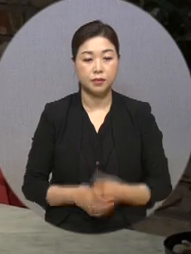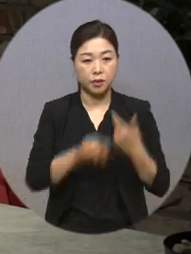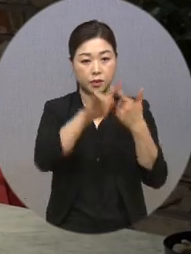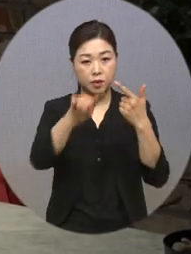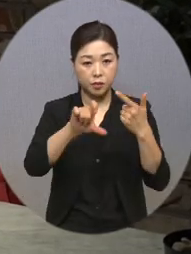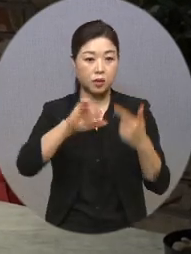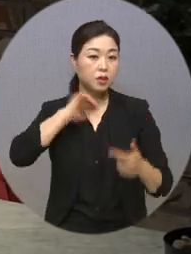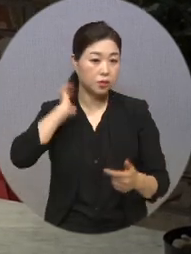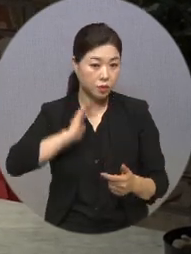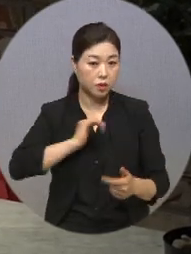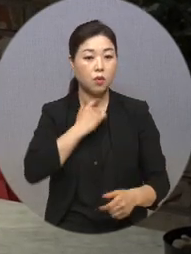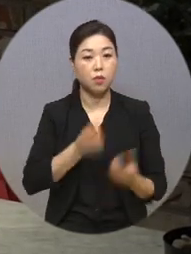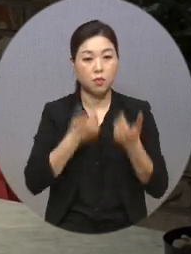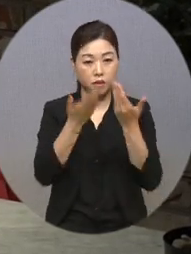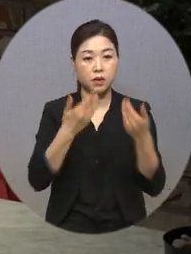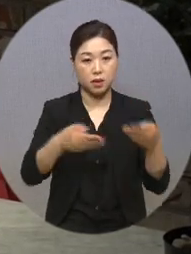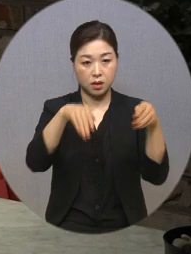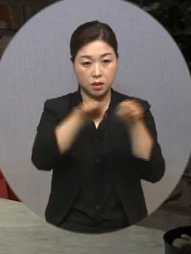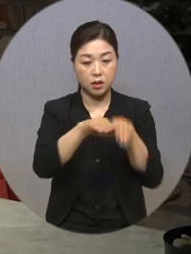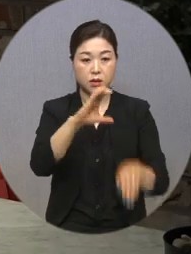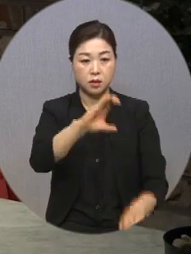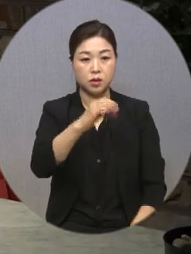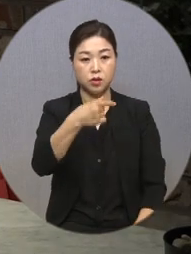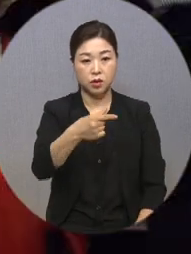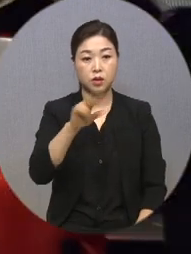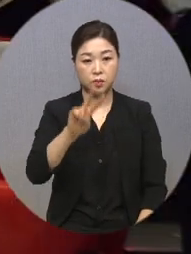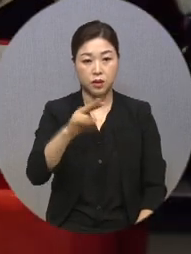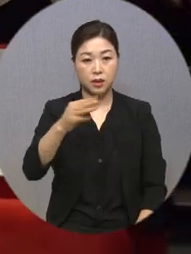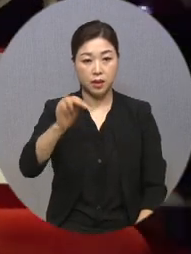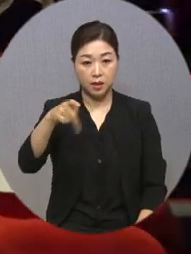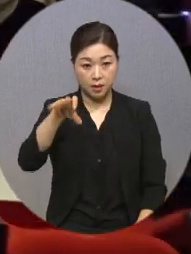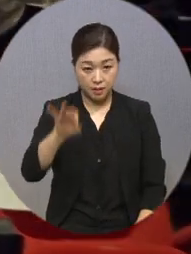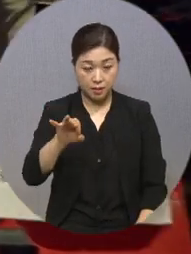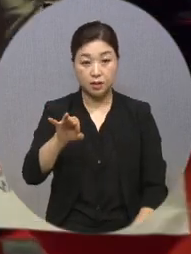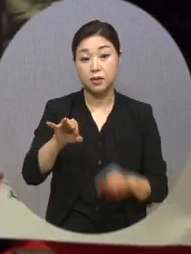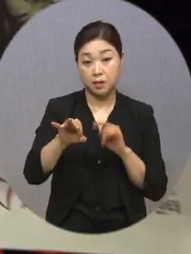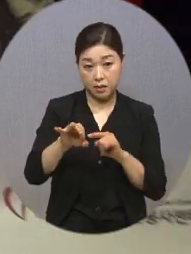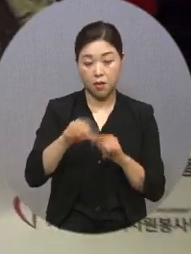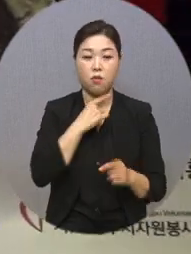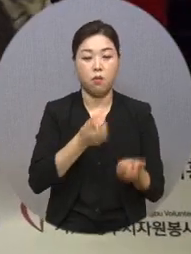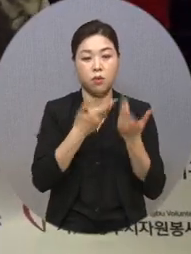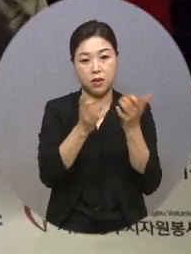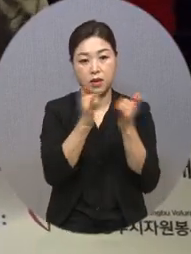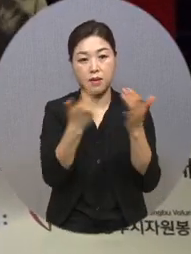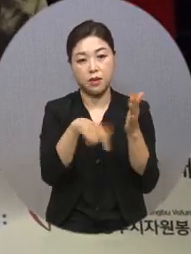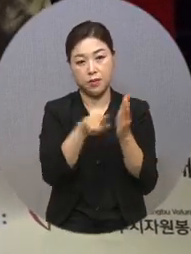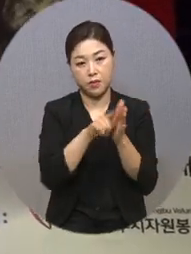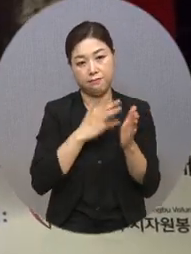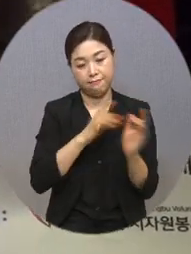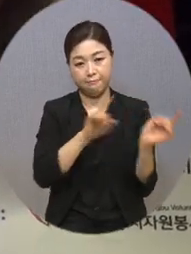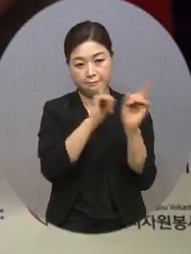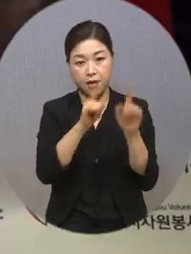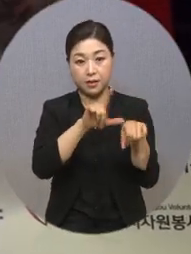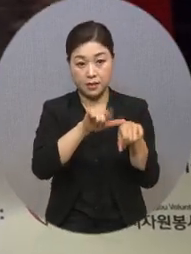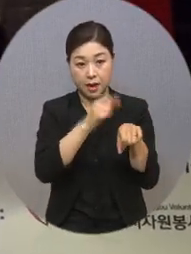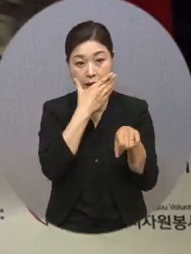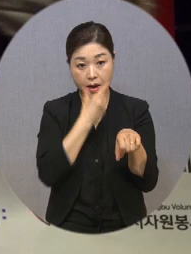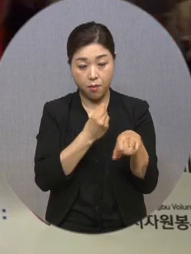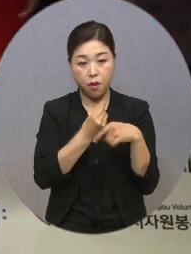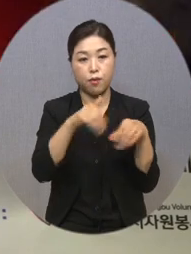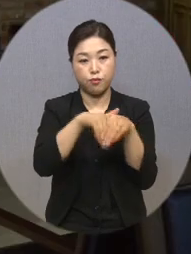의정부시장 04 센터는 시집의 태연과 함께 자원봉사자를 위한 힐링의 시간 행복한 문화 대회 를